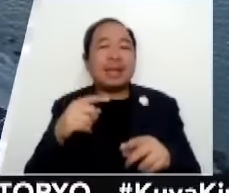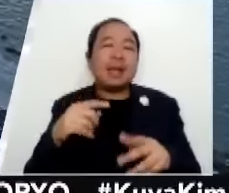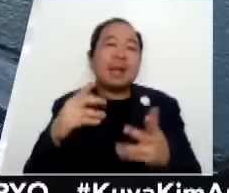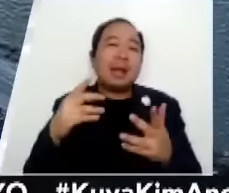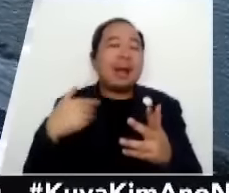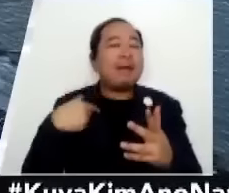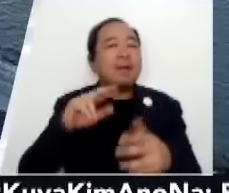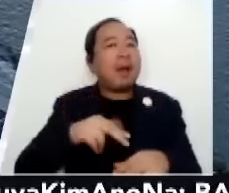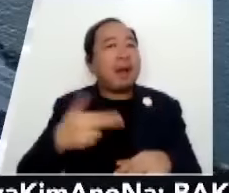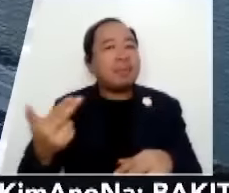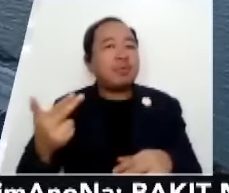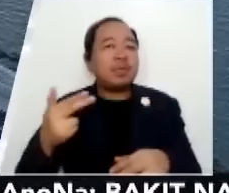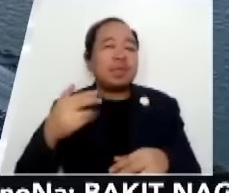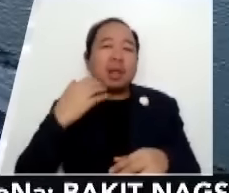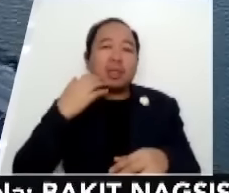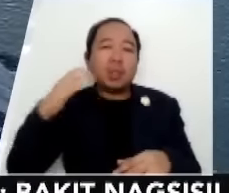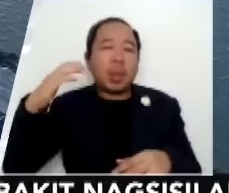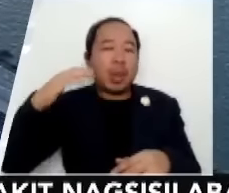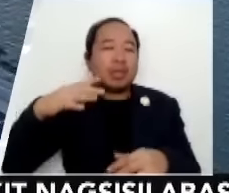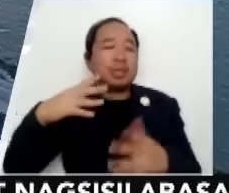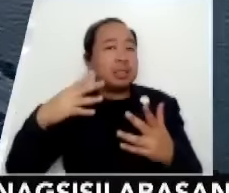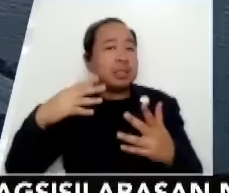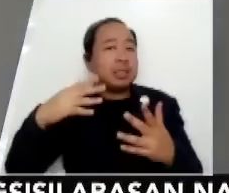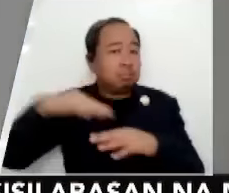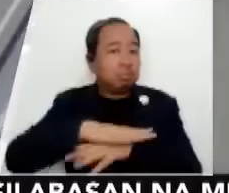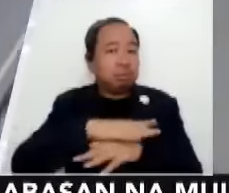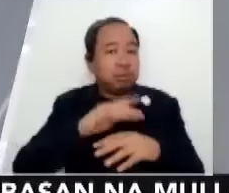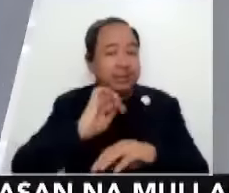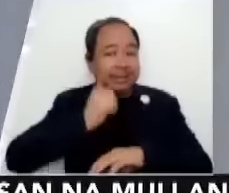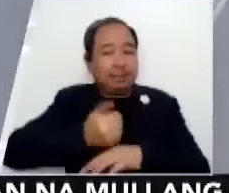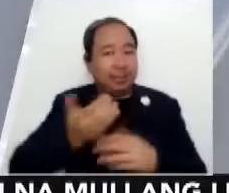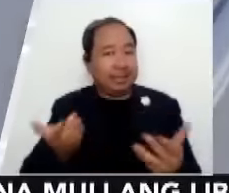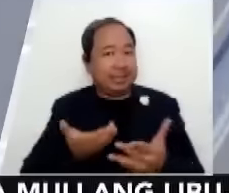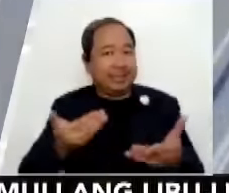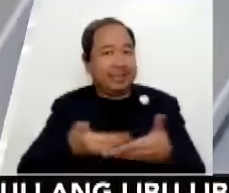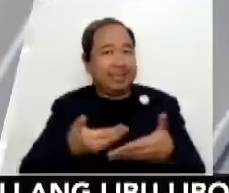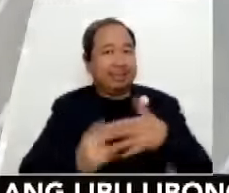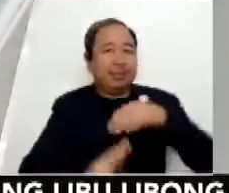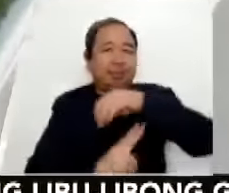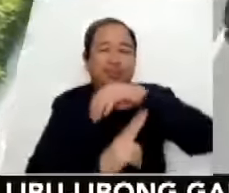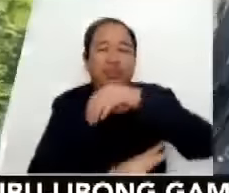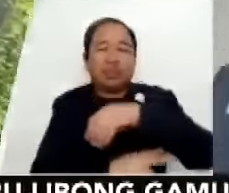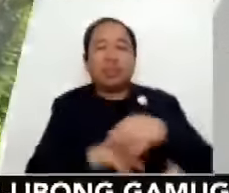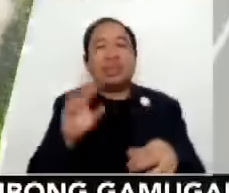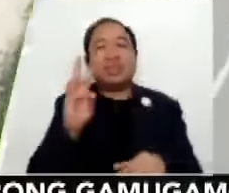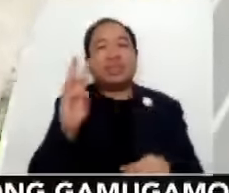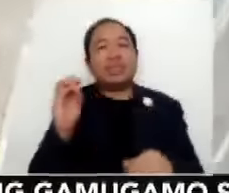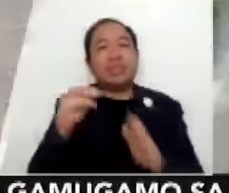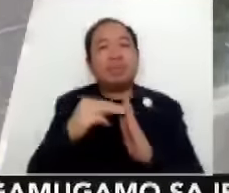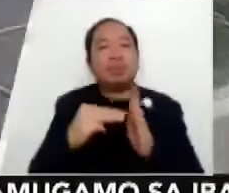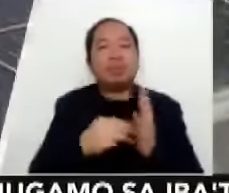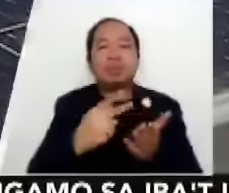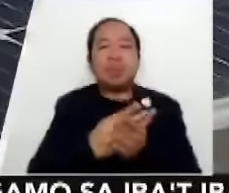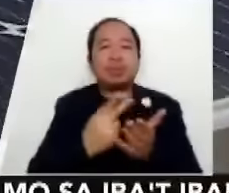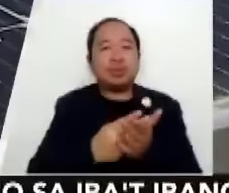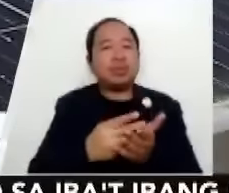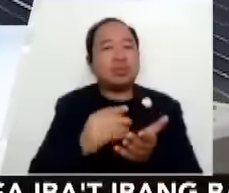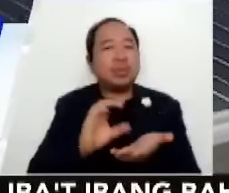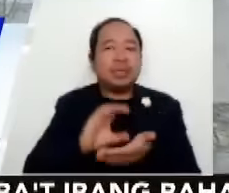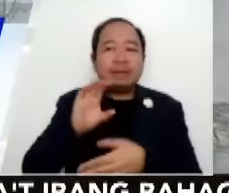itinayo mismo sa paanan ng tulay na ito. 60 million pesos ang ginastos para sa mga solar